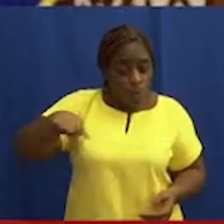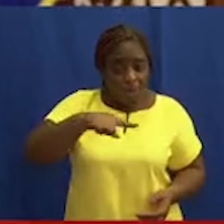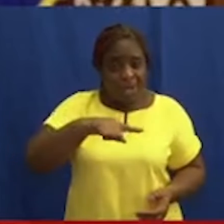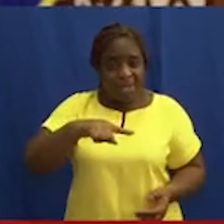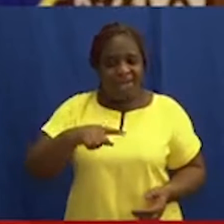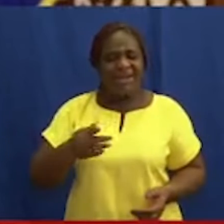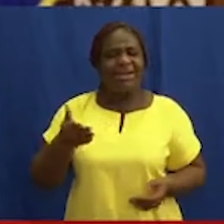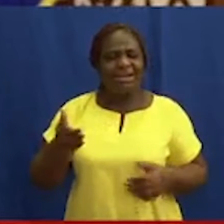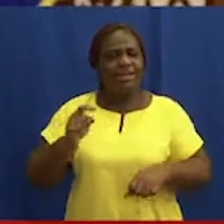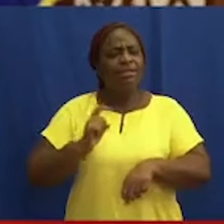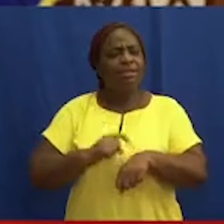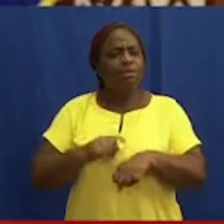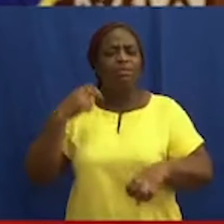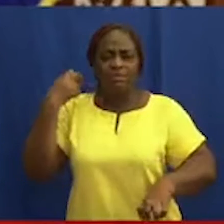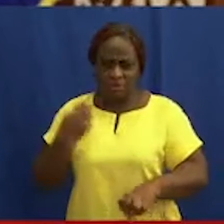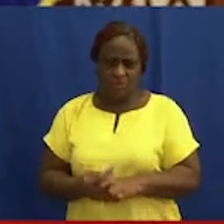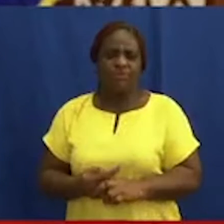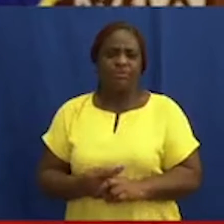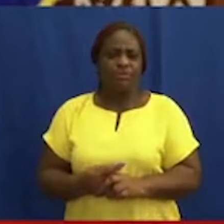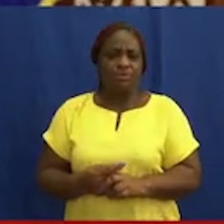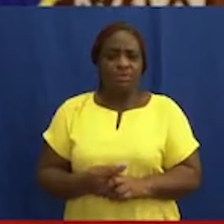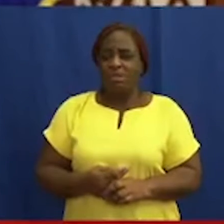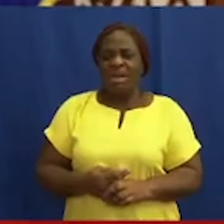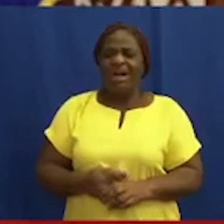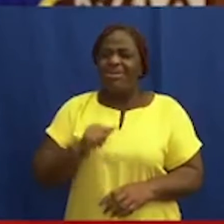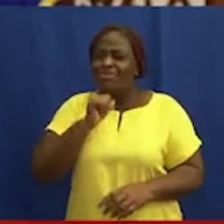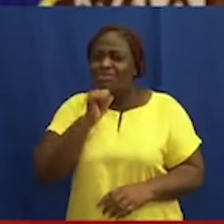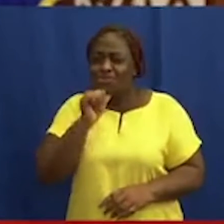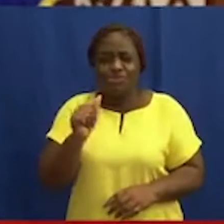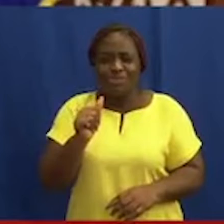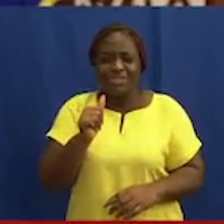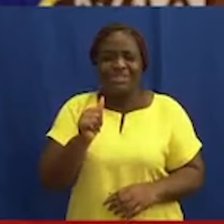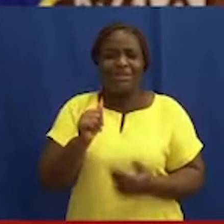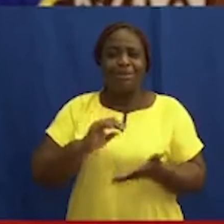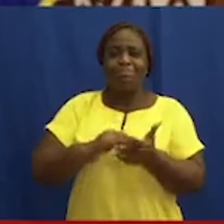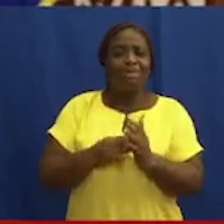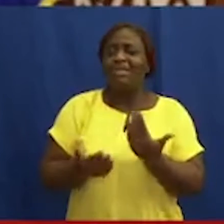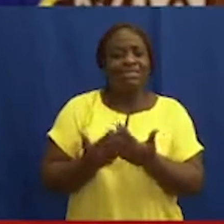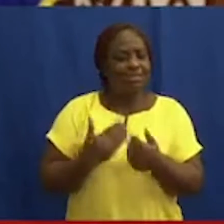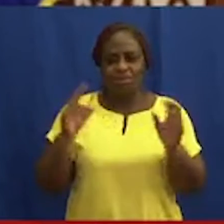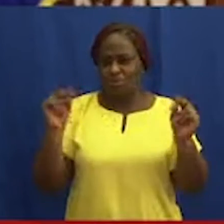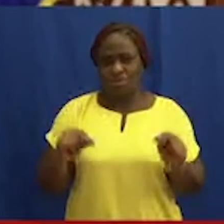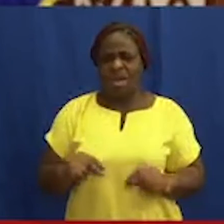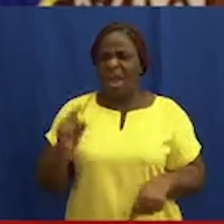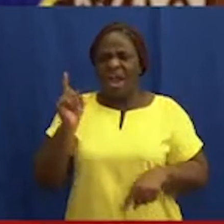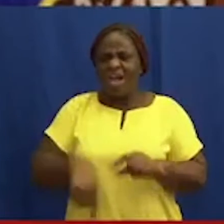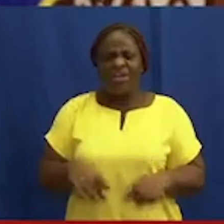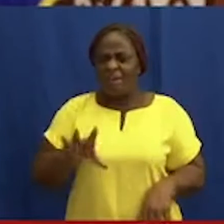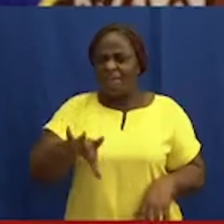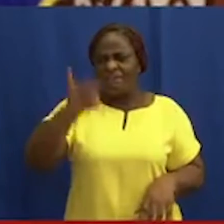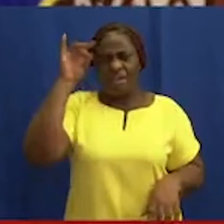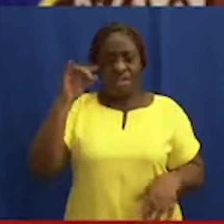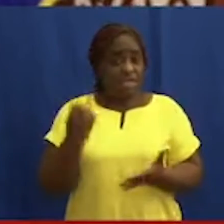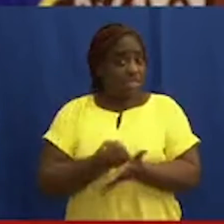wato harajin da muke bukata. To amma duk da hakan babban buri na shine na san kasar